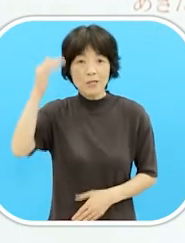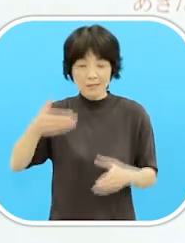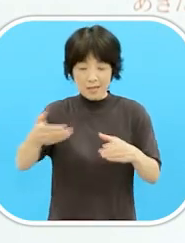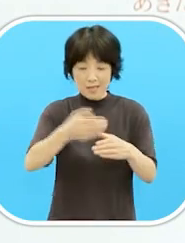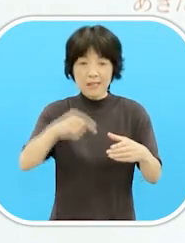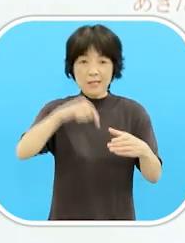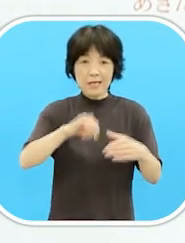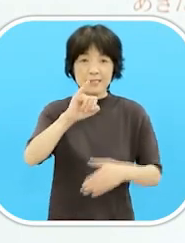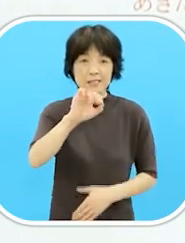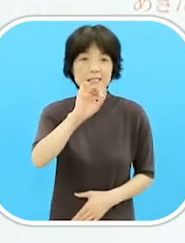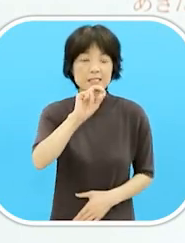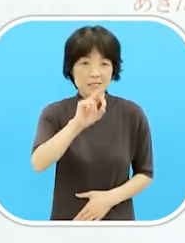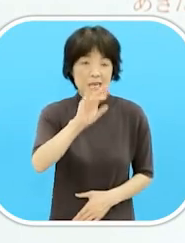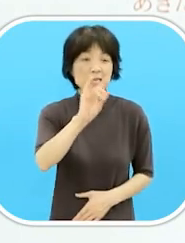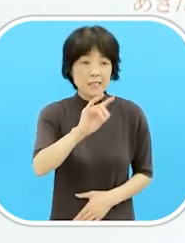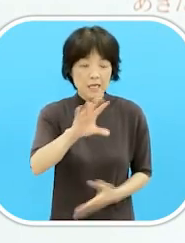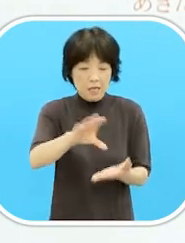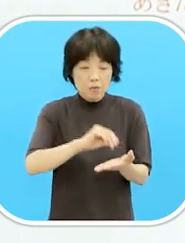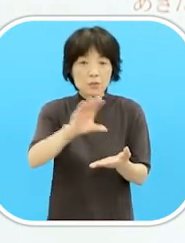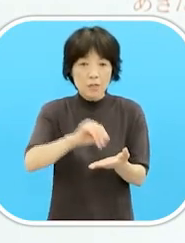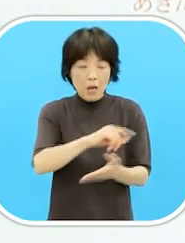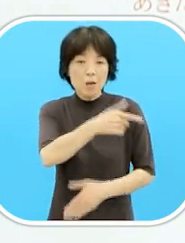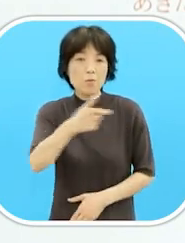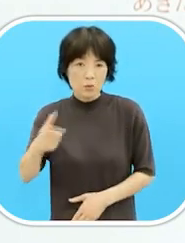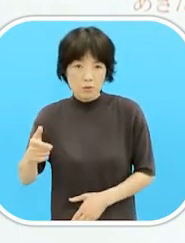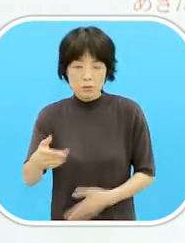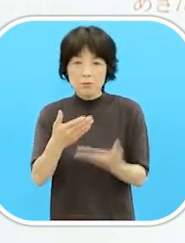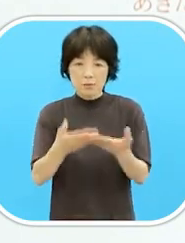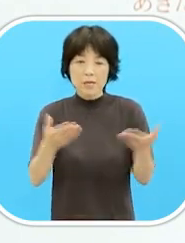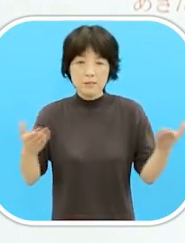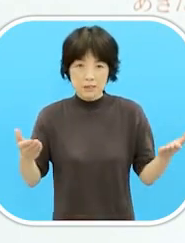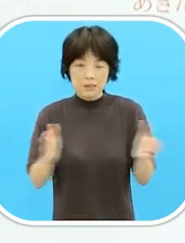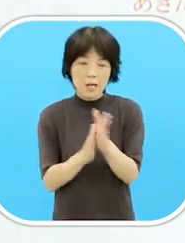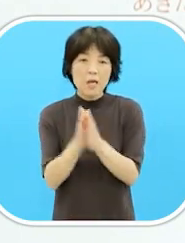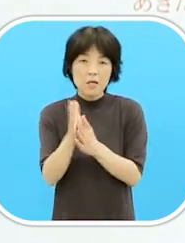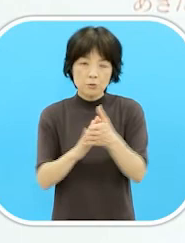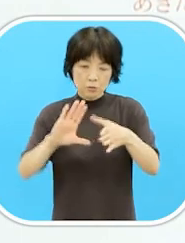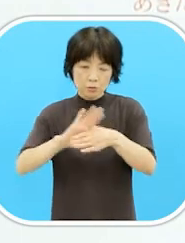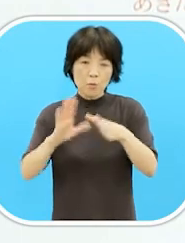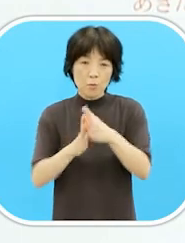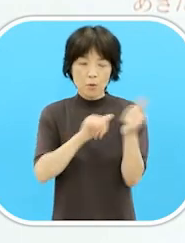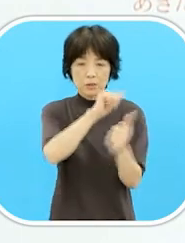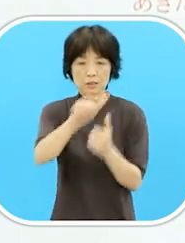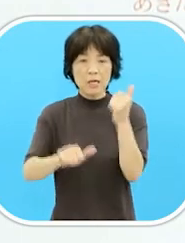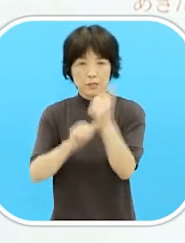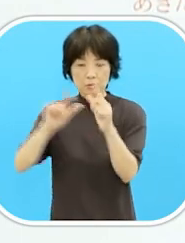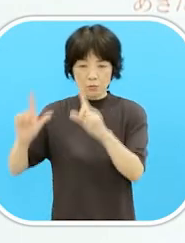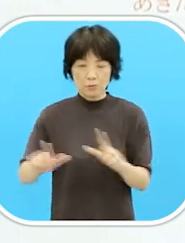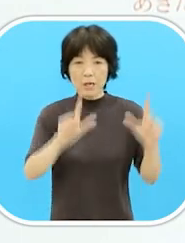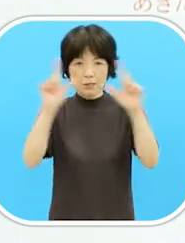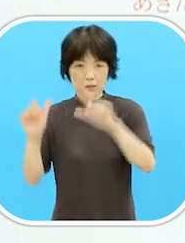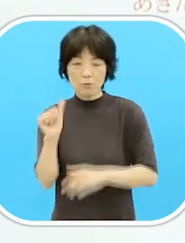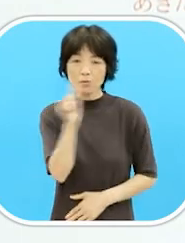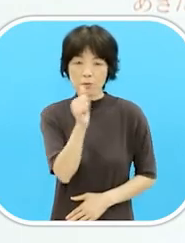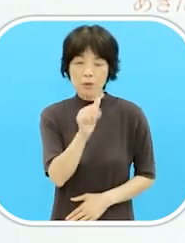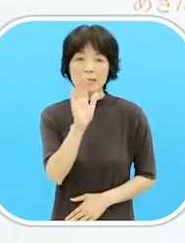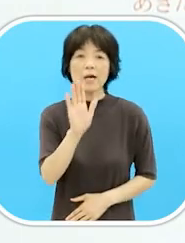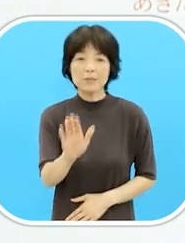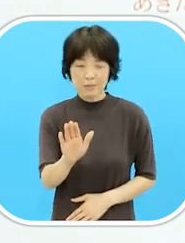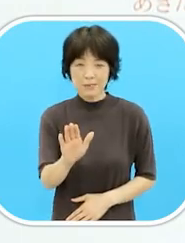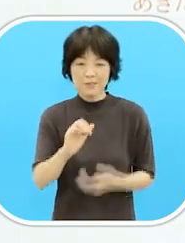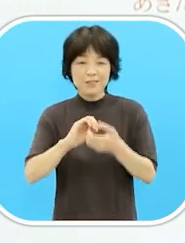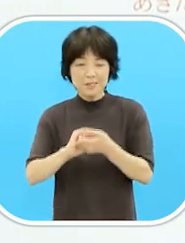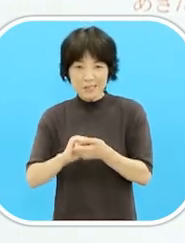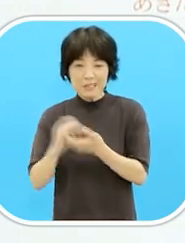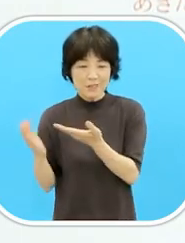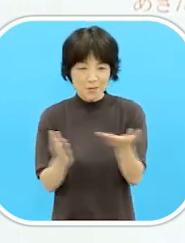池内遺跡から出土した土器、石器、石製品などを展示して縄文時代前期の人々の暮らしを紹介し